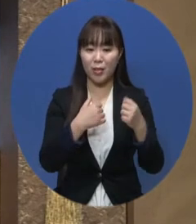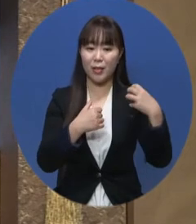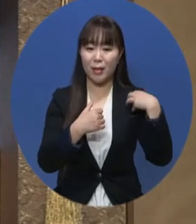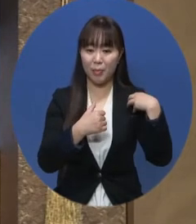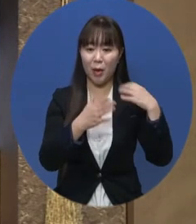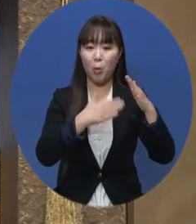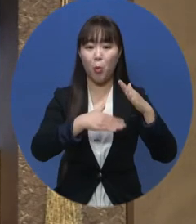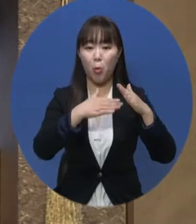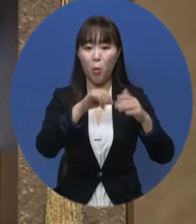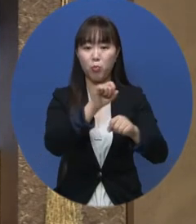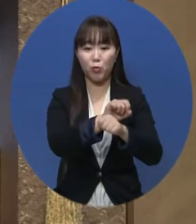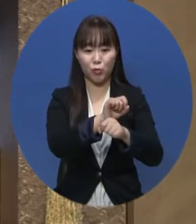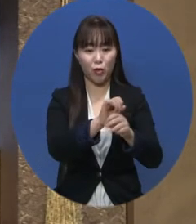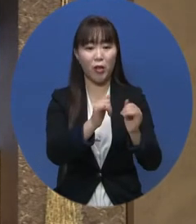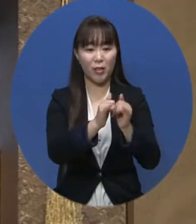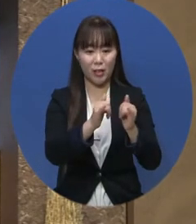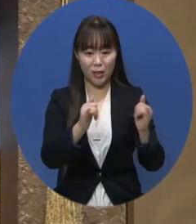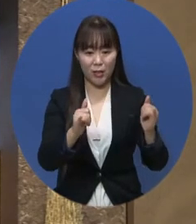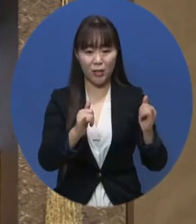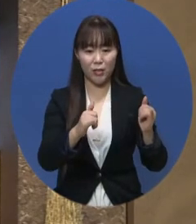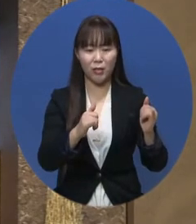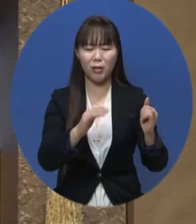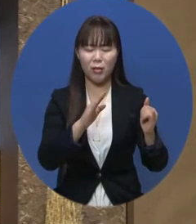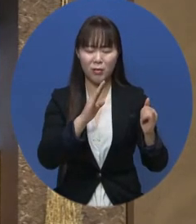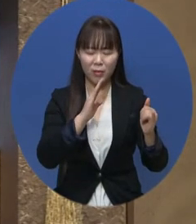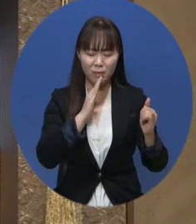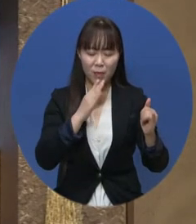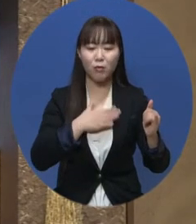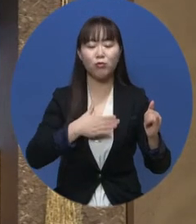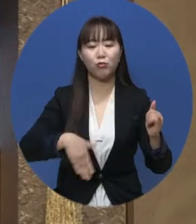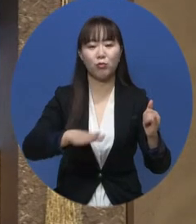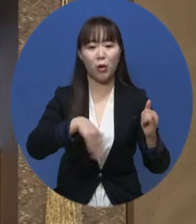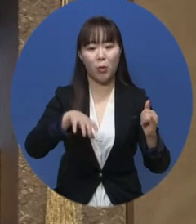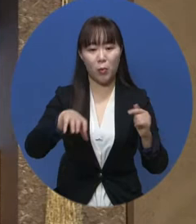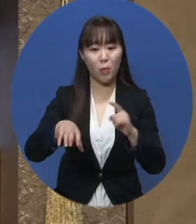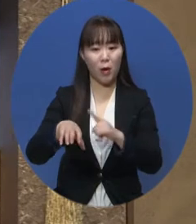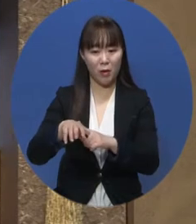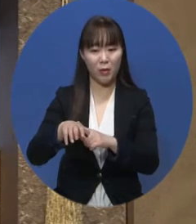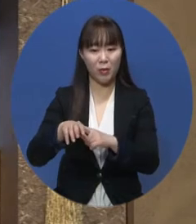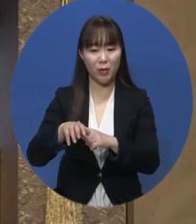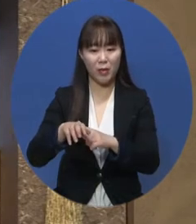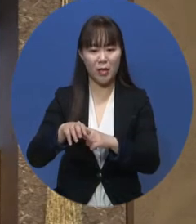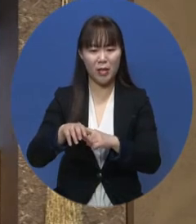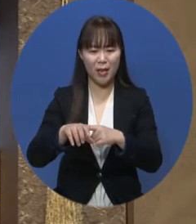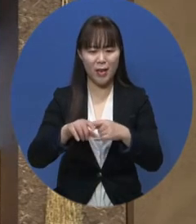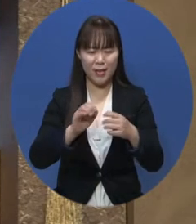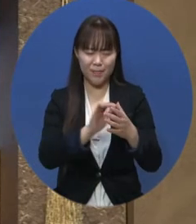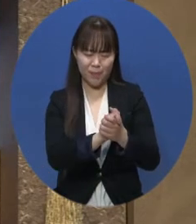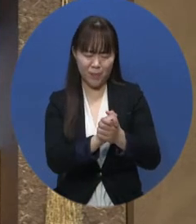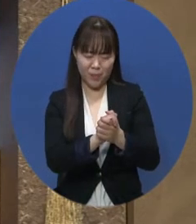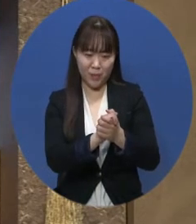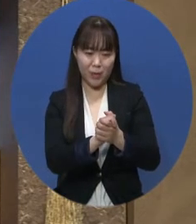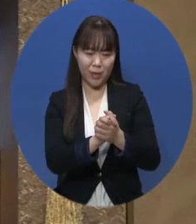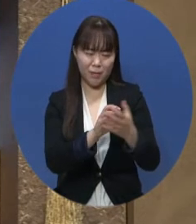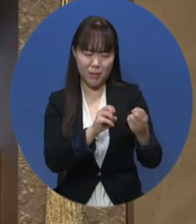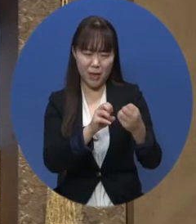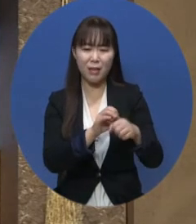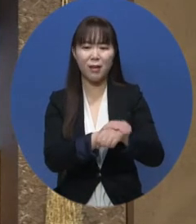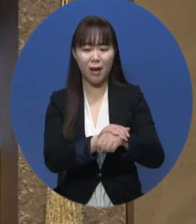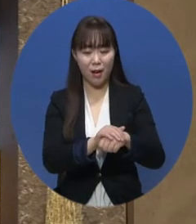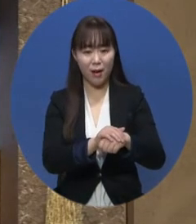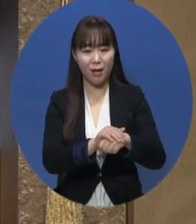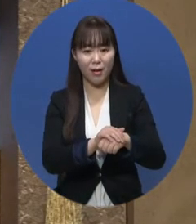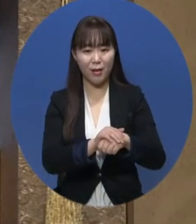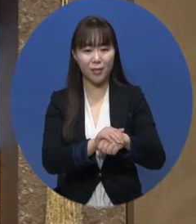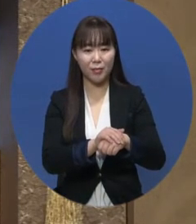우리 담당 공무원들이 네. 정말 저희 그 현장하고 긴밀하게 소통을 해 주셨습니다.